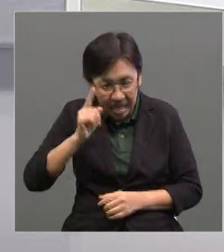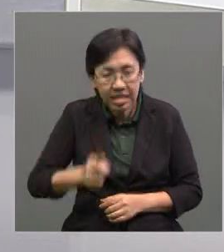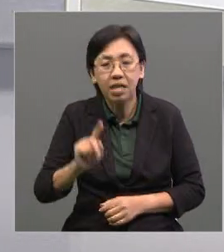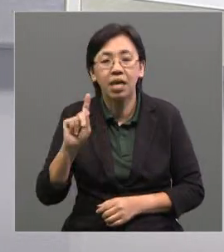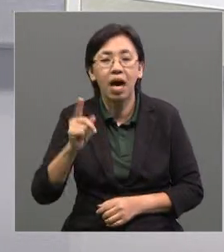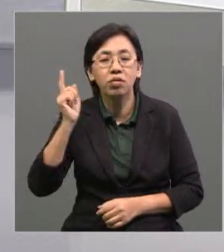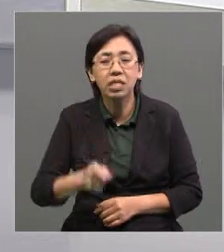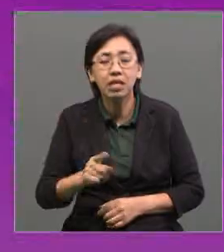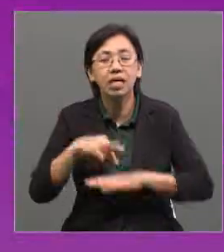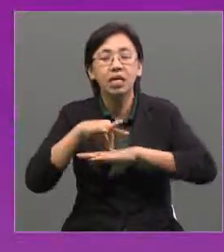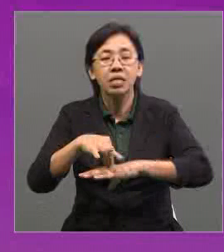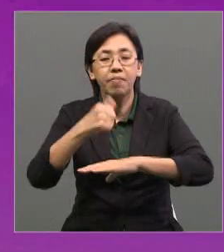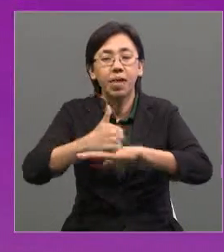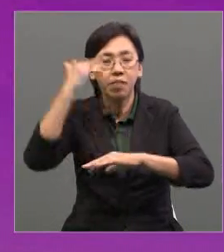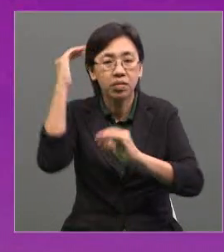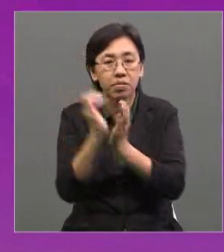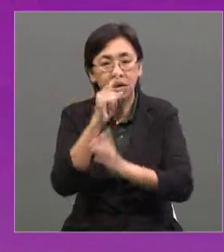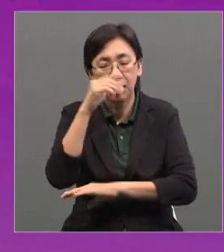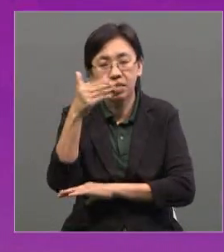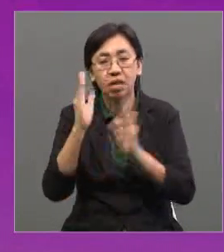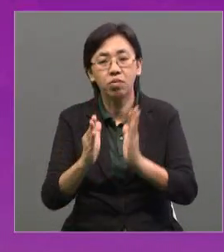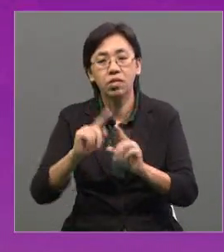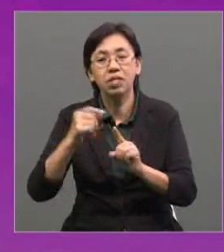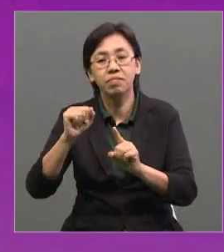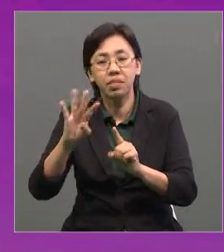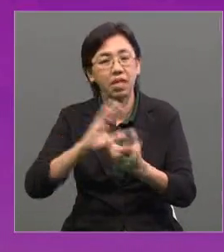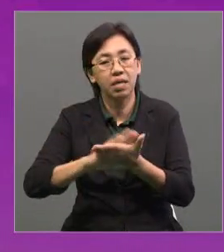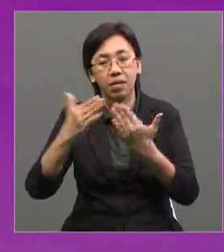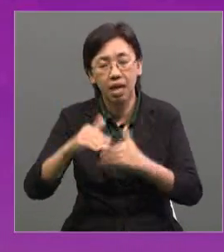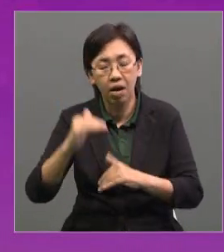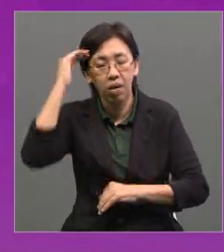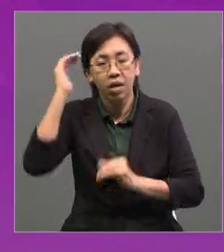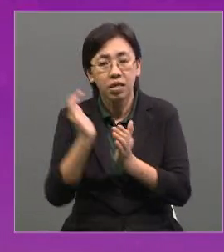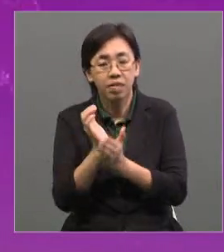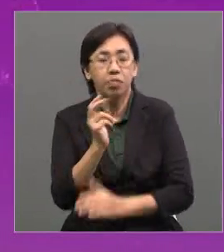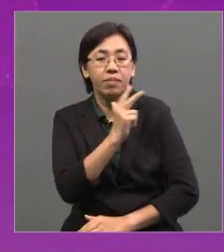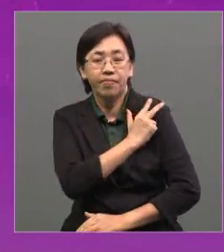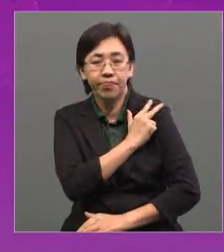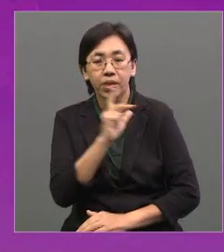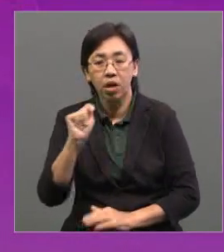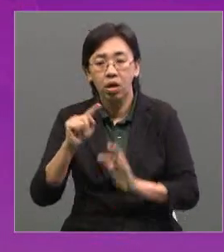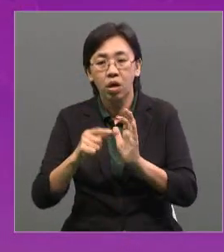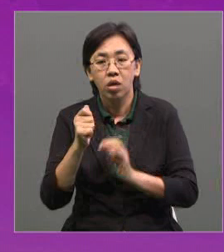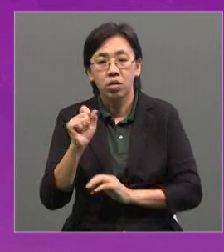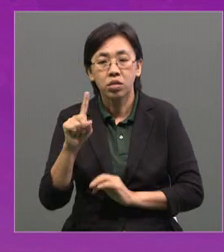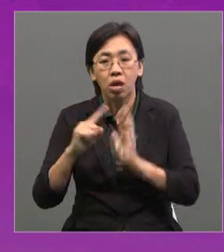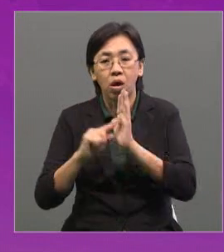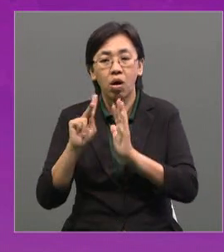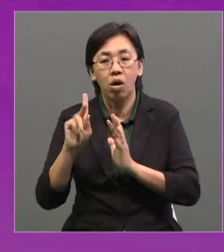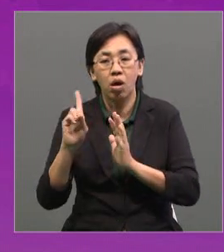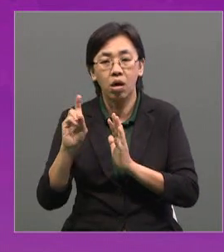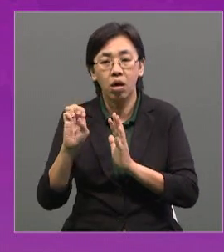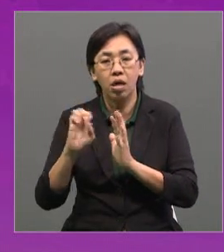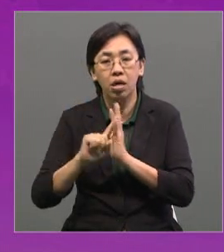เอ่าเรียบร้อยเรามีผปตรคนที่ 14ละแต่งตั้งพล.ตำรวจเอกต่อศักดิ์สุขวิมลเป็นผู้บัญชาการตำรวจแห่งชาติคนที่ 14แล้ว